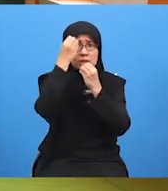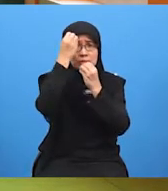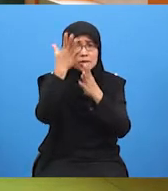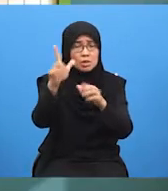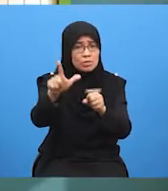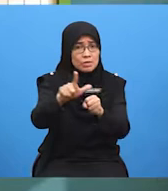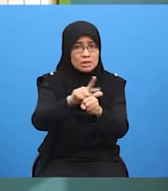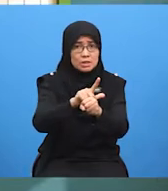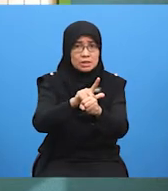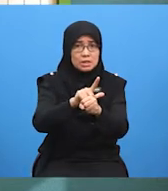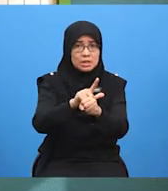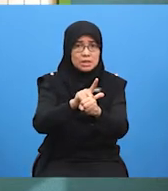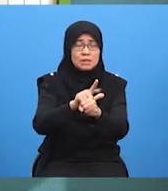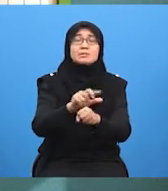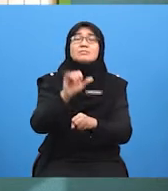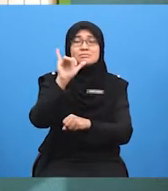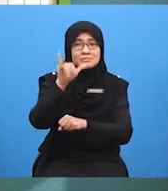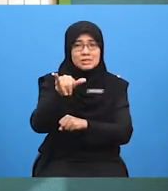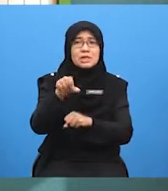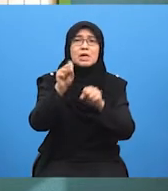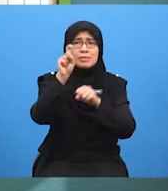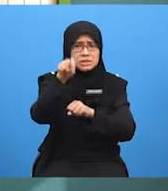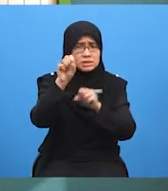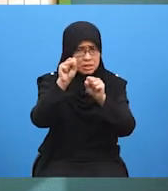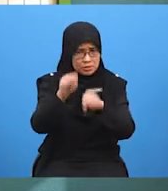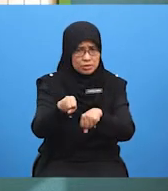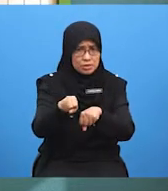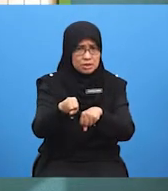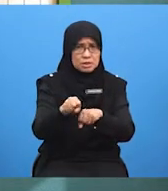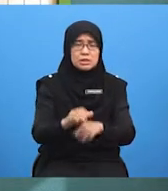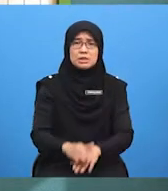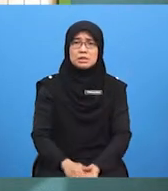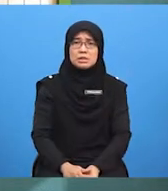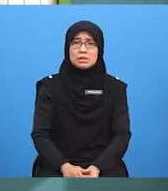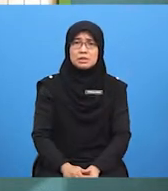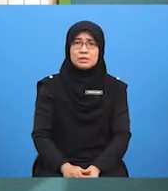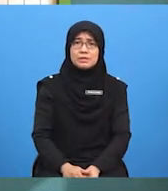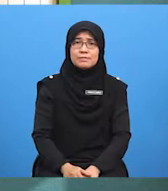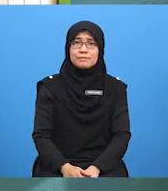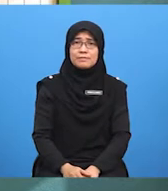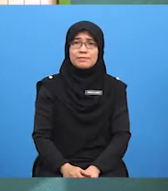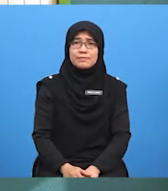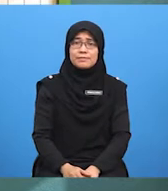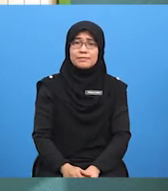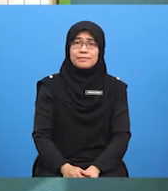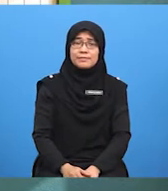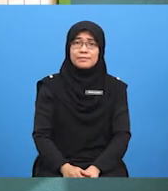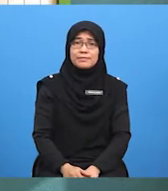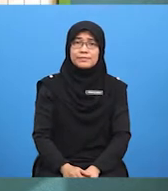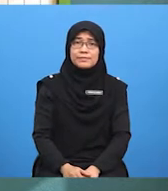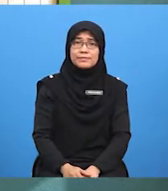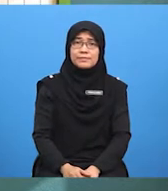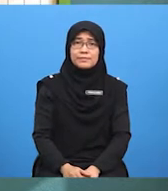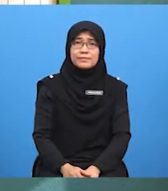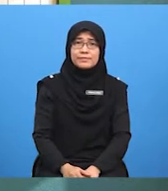lengkap? Ya, sudah pasti. Tentu kamu boleh lakukannya dengan baik sekali.